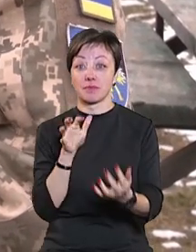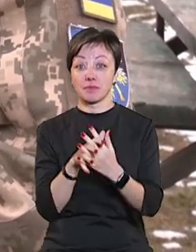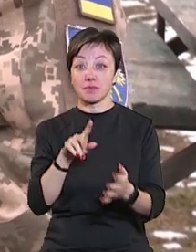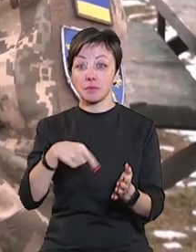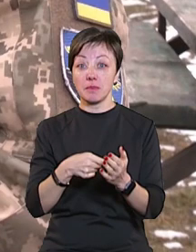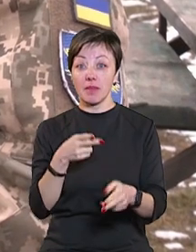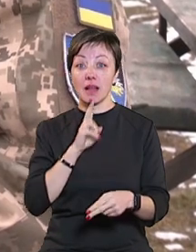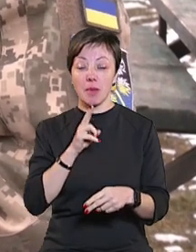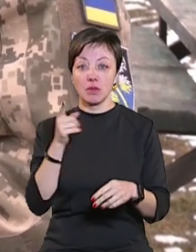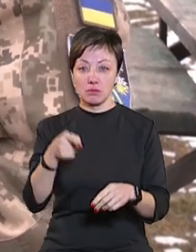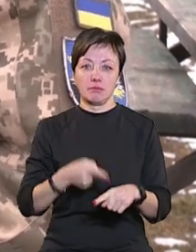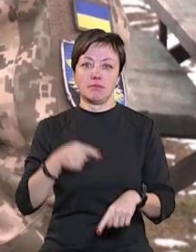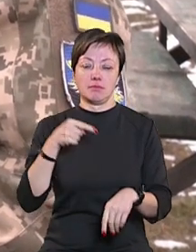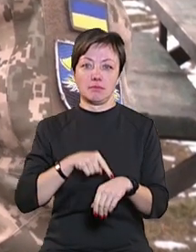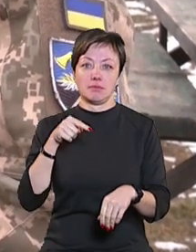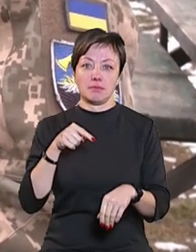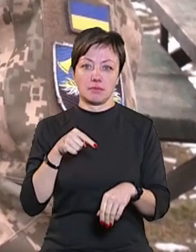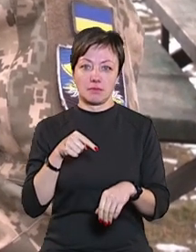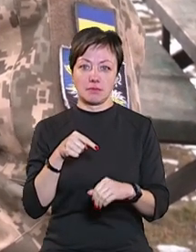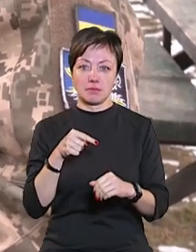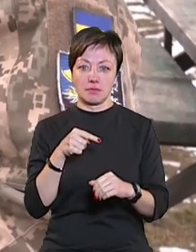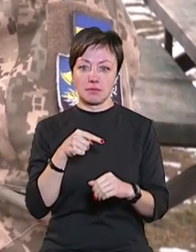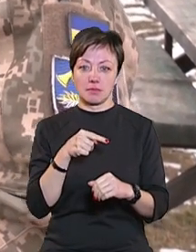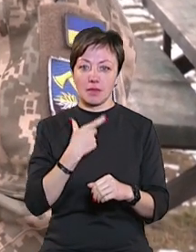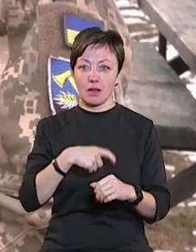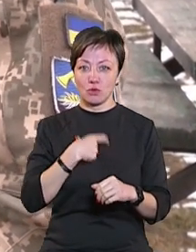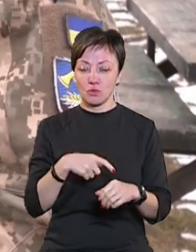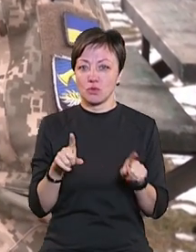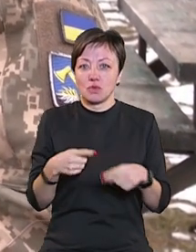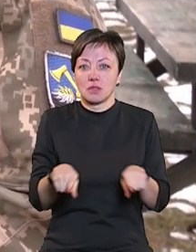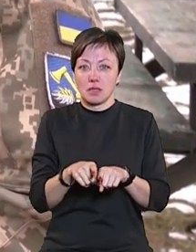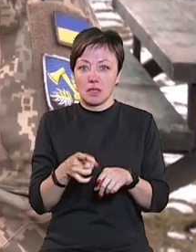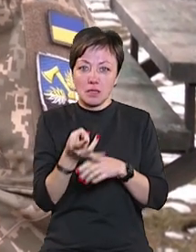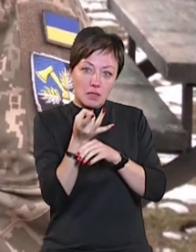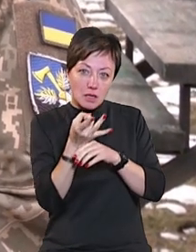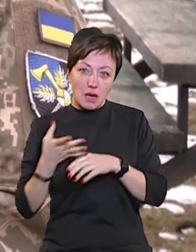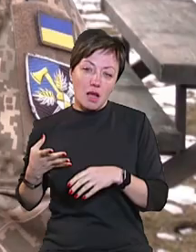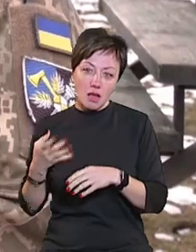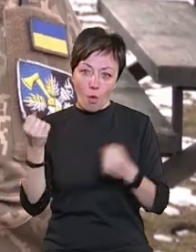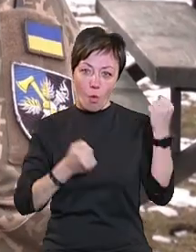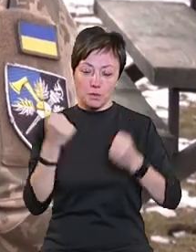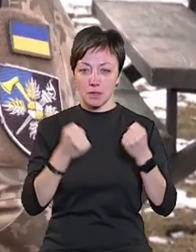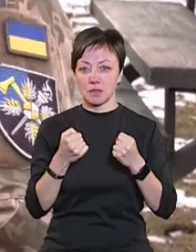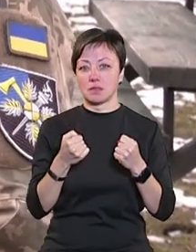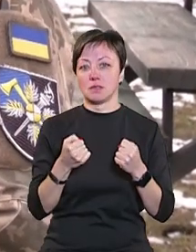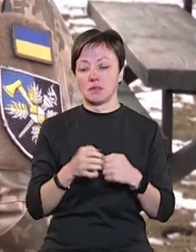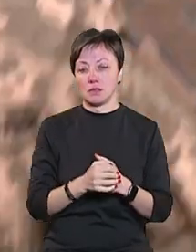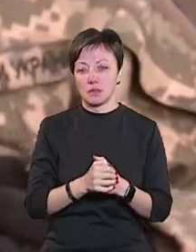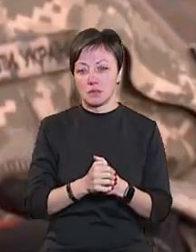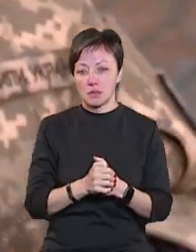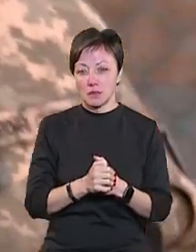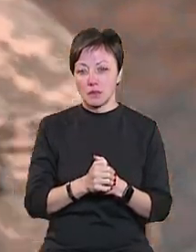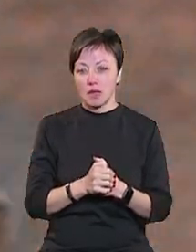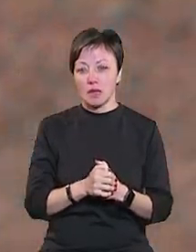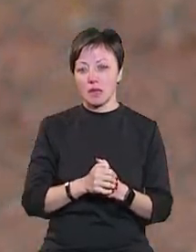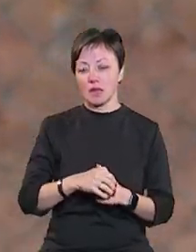місті Краматорськ. Він сам відчув, так би сказати, на своїй шкурі, що це таке ракетний обстріл, масивний удар.